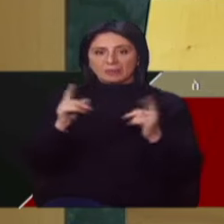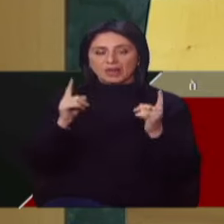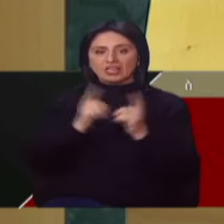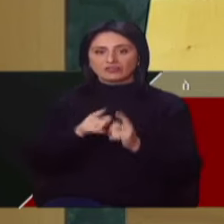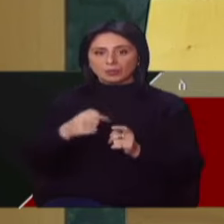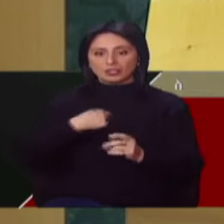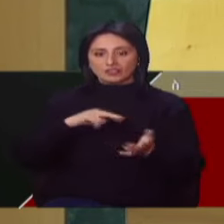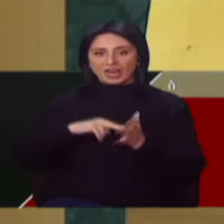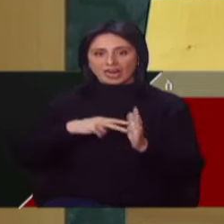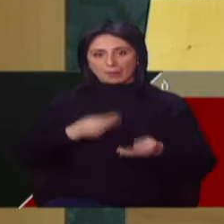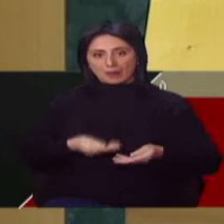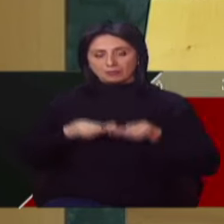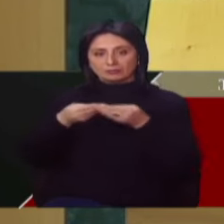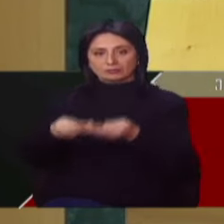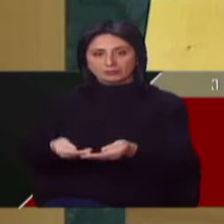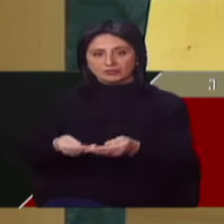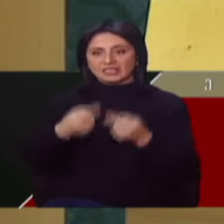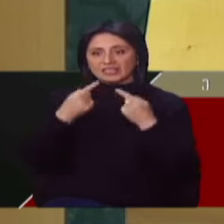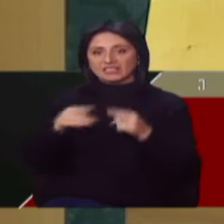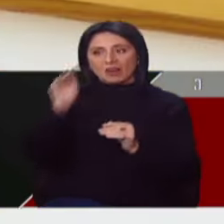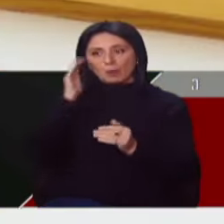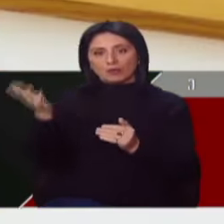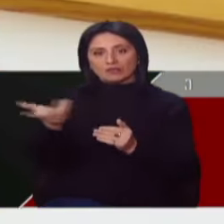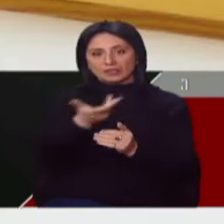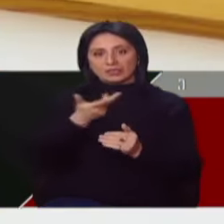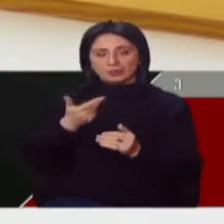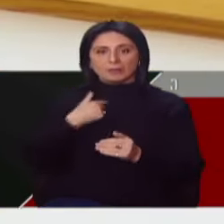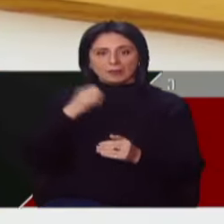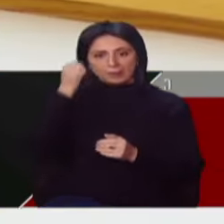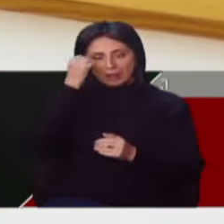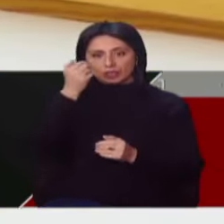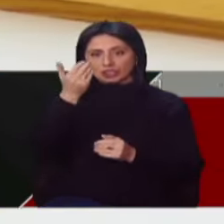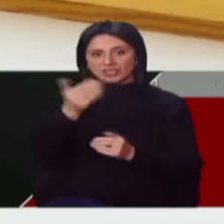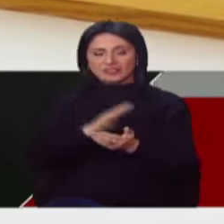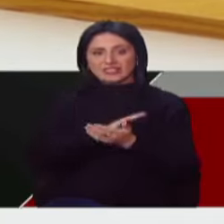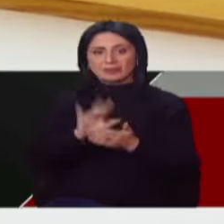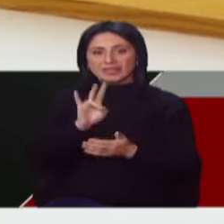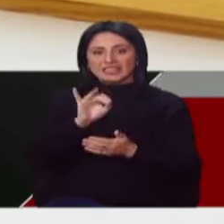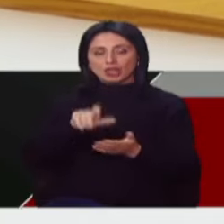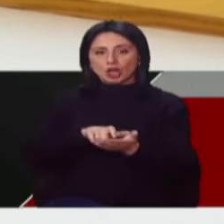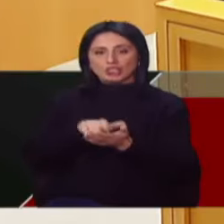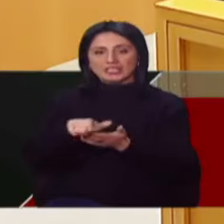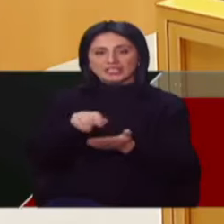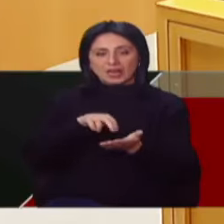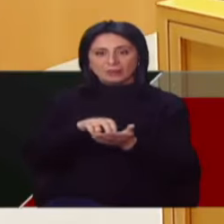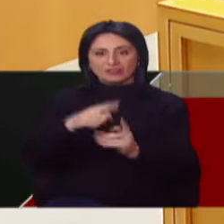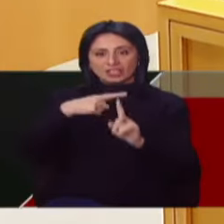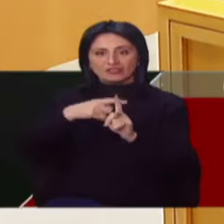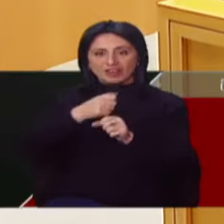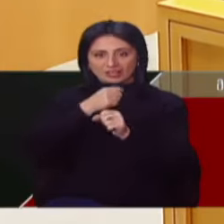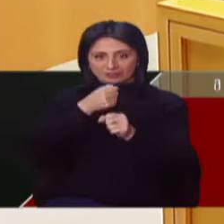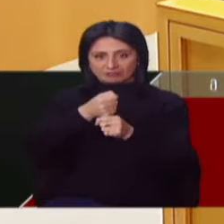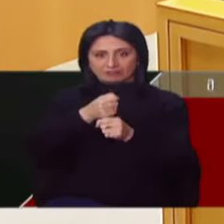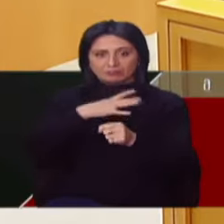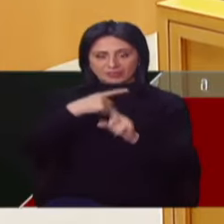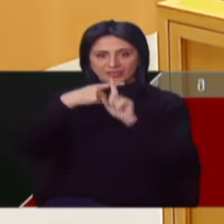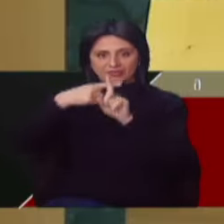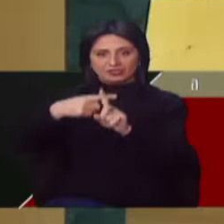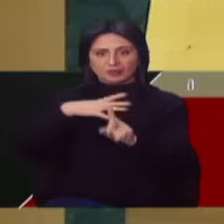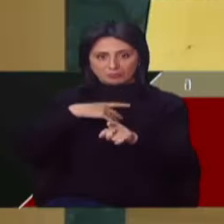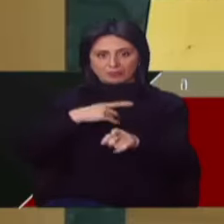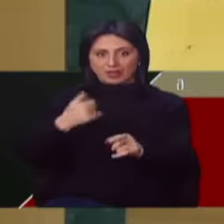ფარგლებში ჩვენი გეგმათ წარმოადგინოთ და სხვებისაც მოვისმინოთ. Მე მახსოვს თქვენ წმინდა ინოს გზა გამოიარეთ ჯურით ხელში.